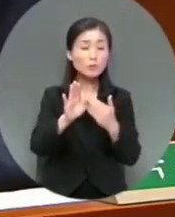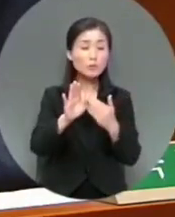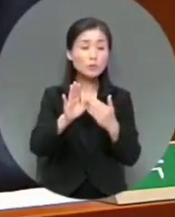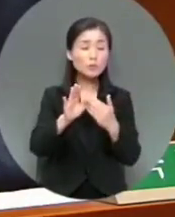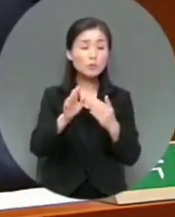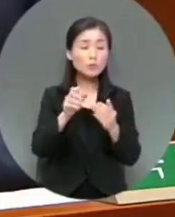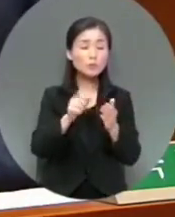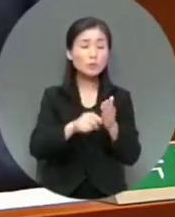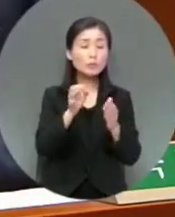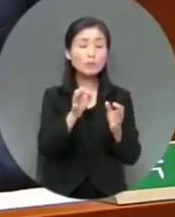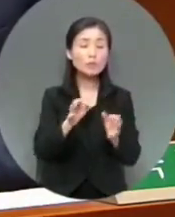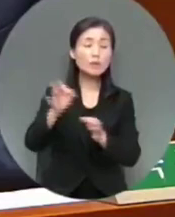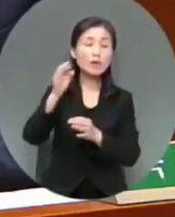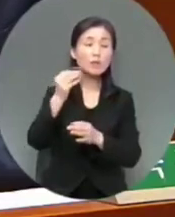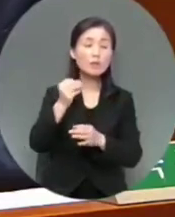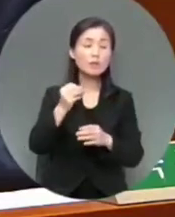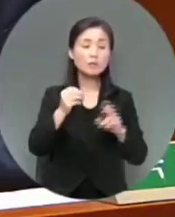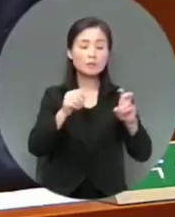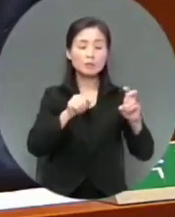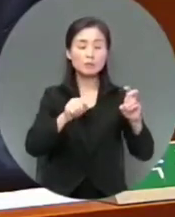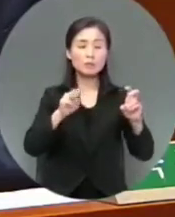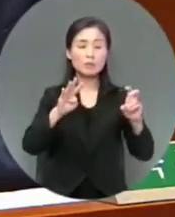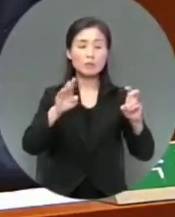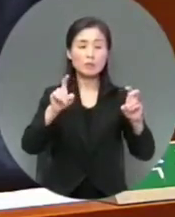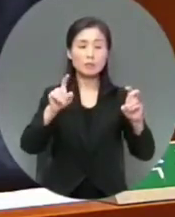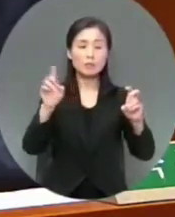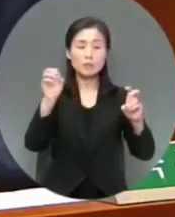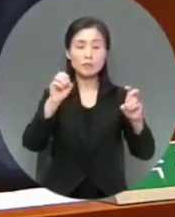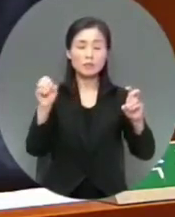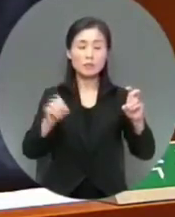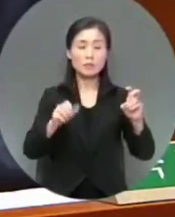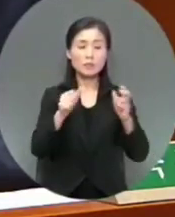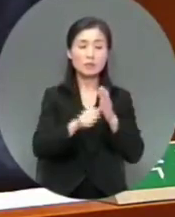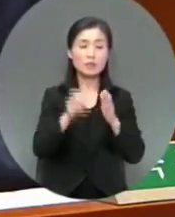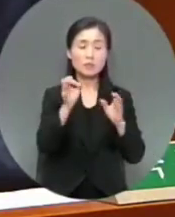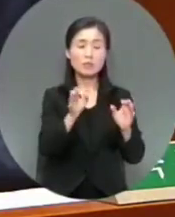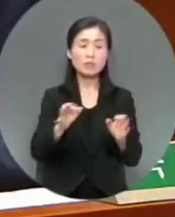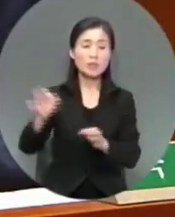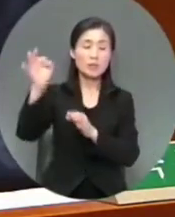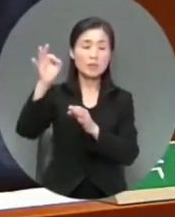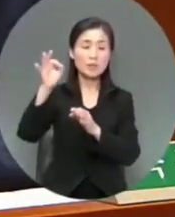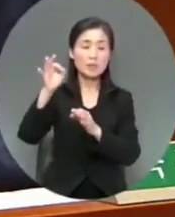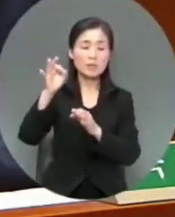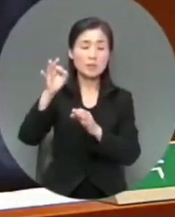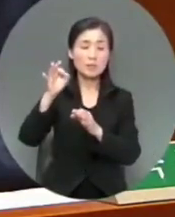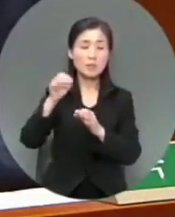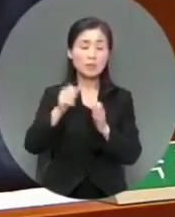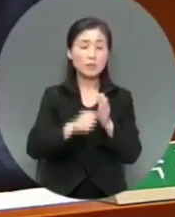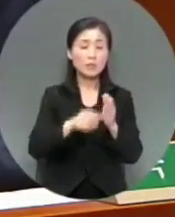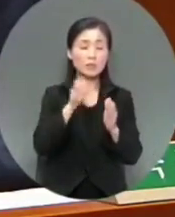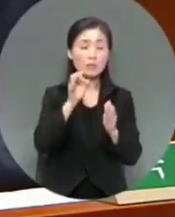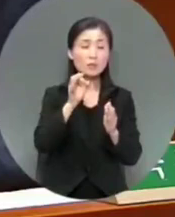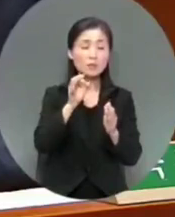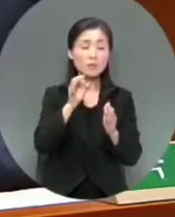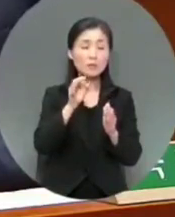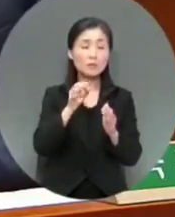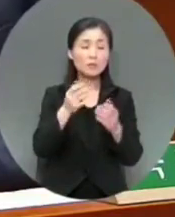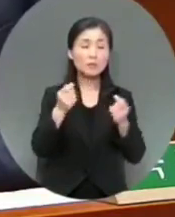하면요. 평균 20.42%가 증가했습니다. 그리고 소비자 물가 지수는 같은